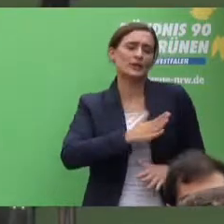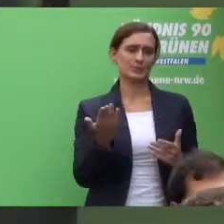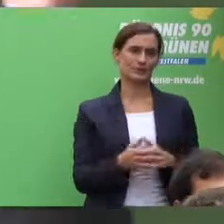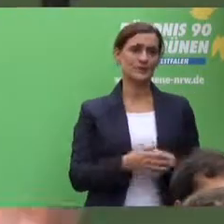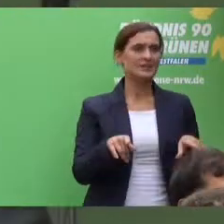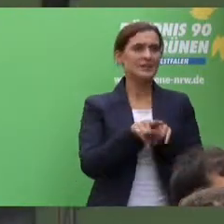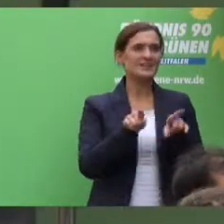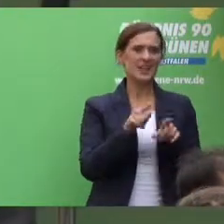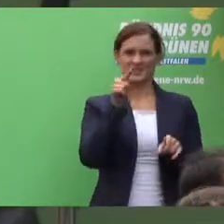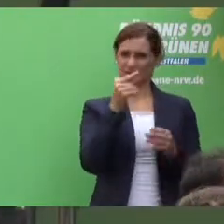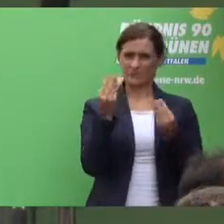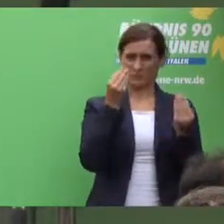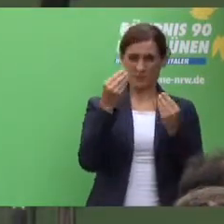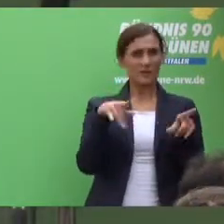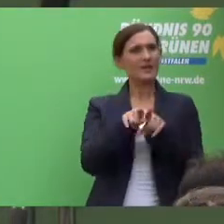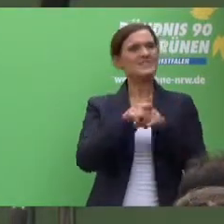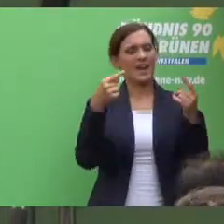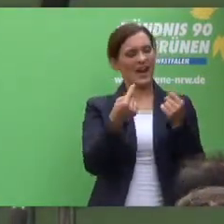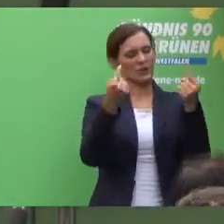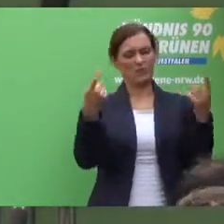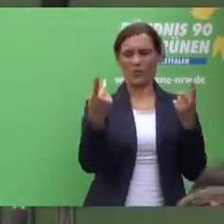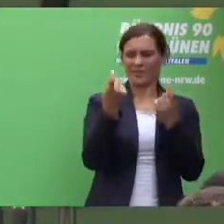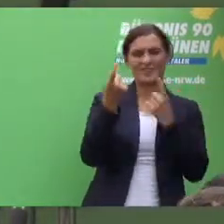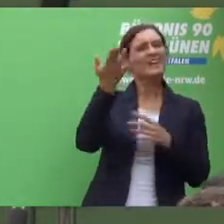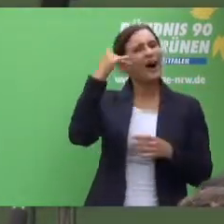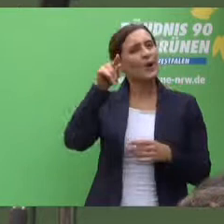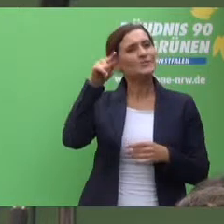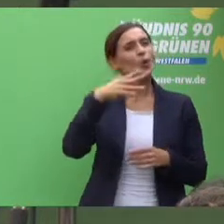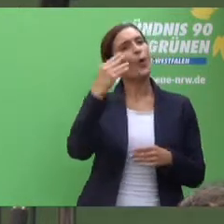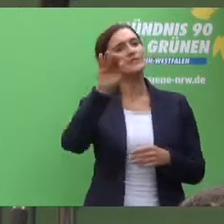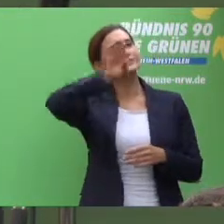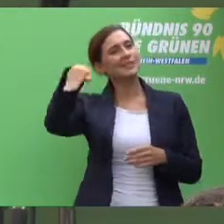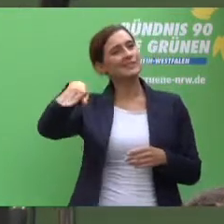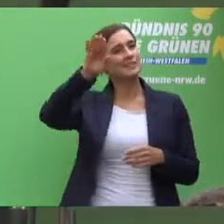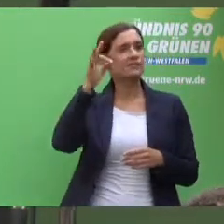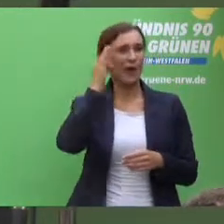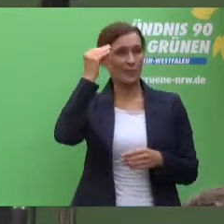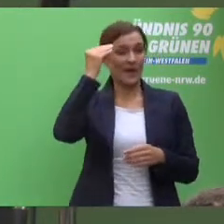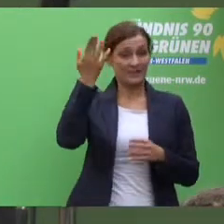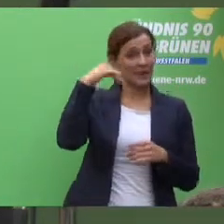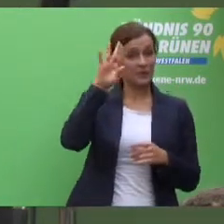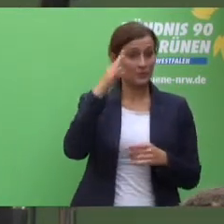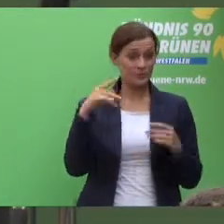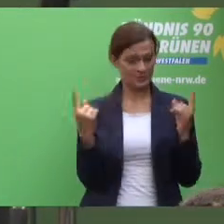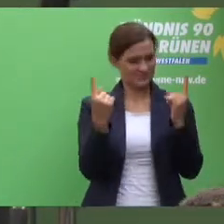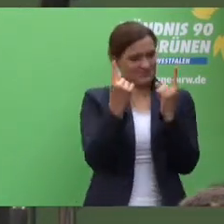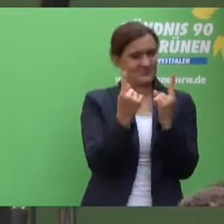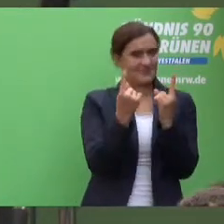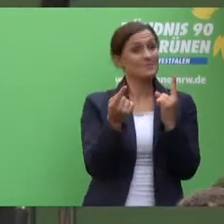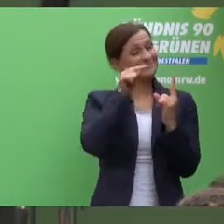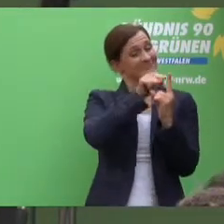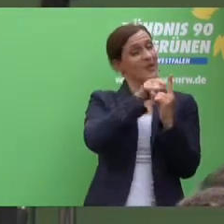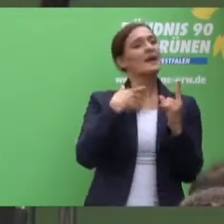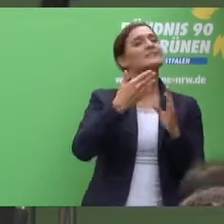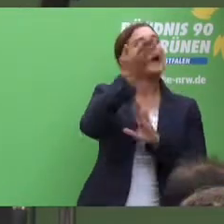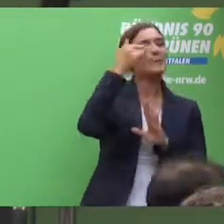etwas ungelenk wirkende Herausforderin aus dem Osten. Und er hat auch geglaubt, weil er so beliebt ist, würde am Ende des Tages